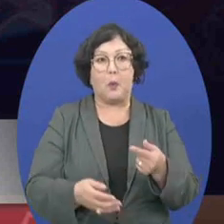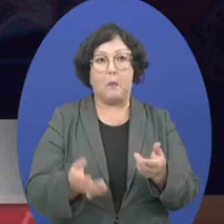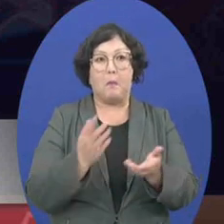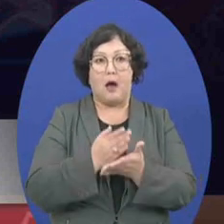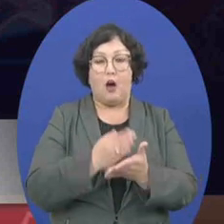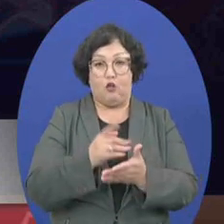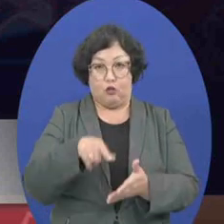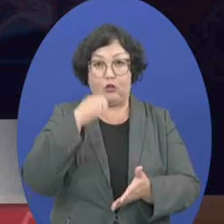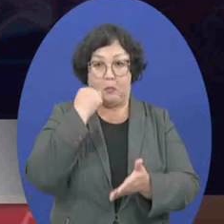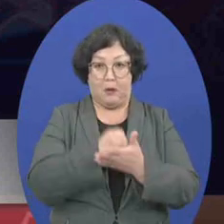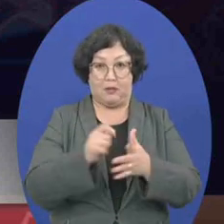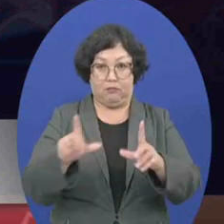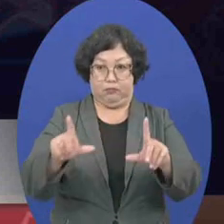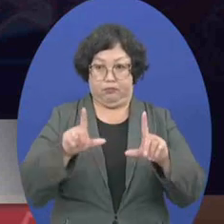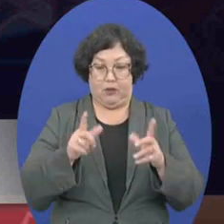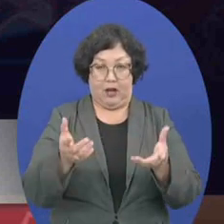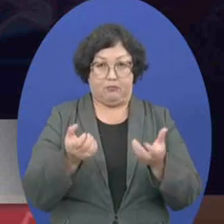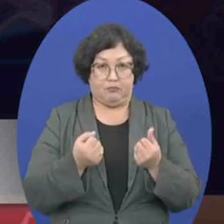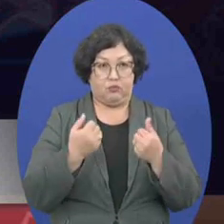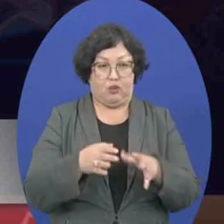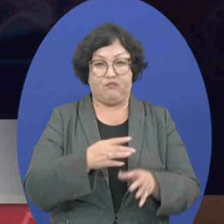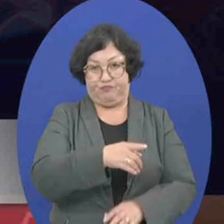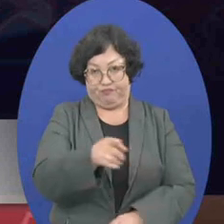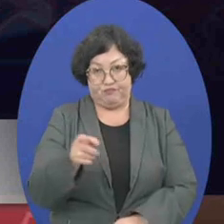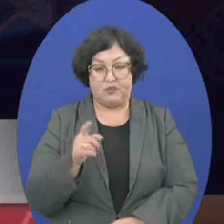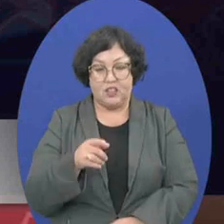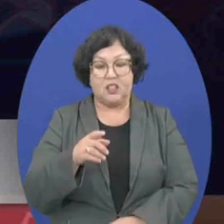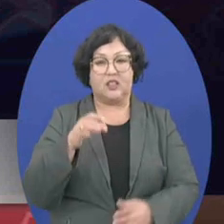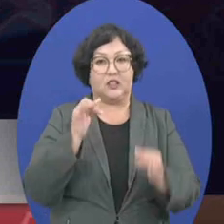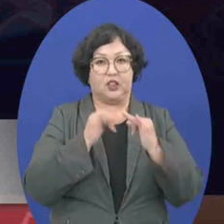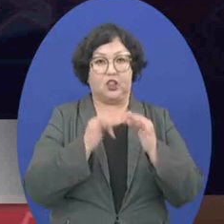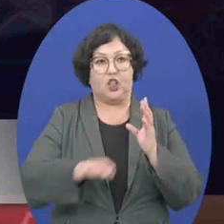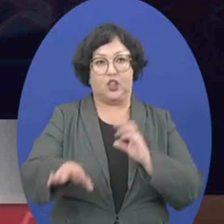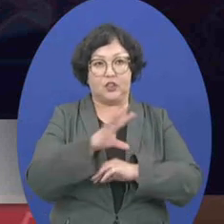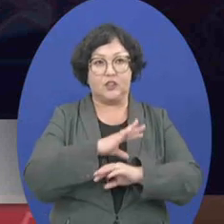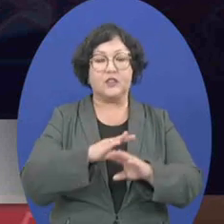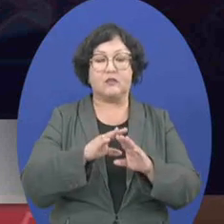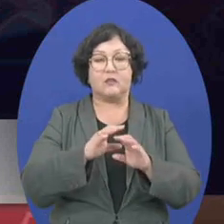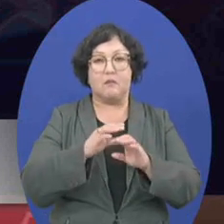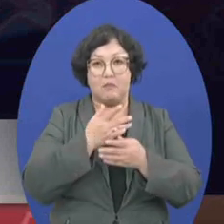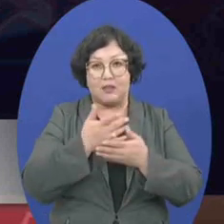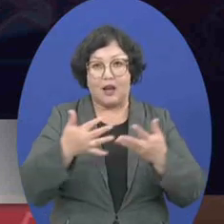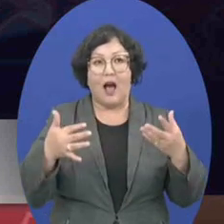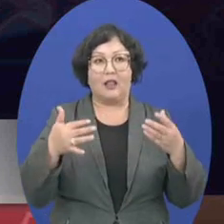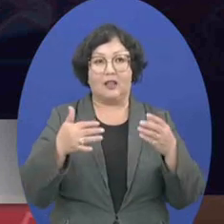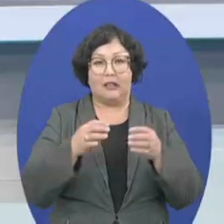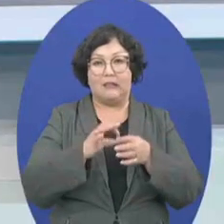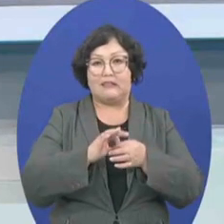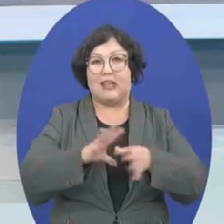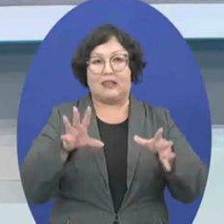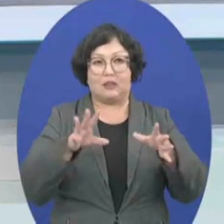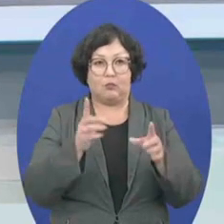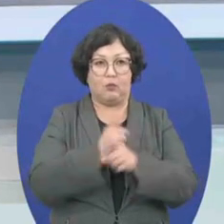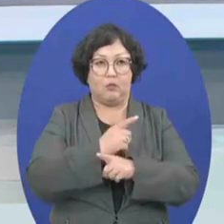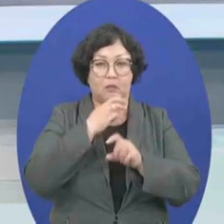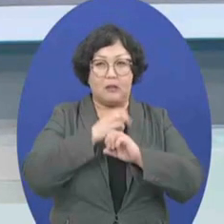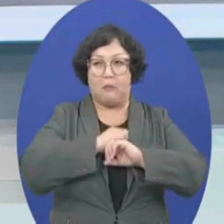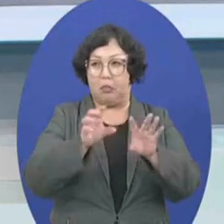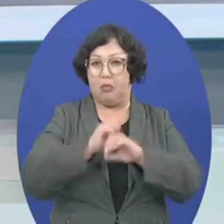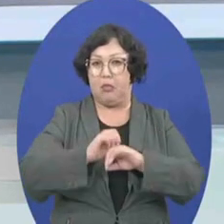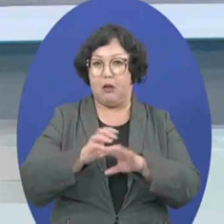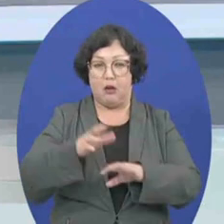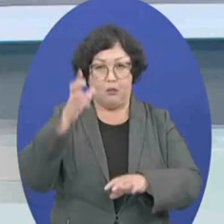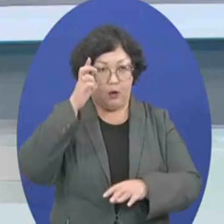Тэд өнөөдөр батламжаа авах ёсоор авлаа. Үүнээс гадна сошиал орчинд эсэлтийн ерөнхий шалгалтын материал задарсан гэх мэдээлэл ихээхэн